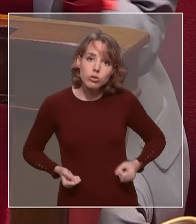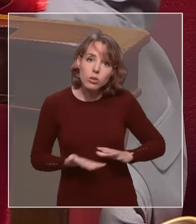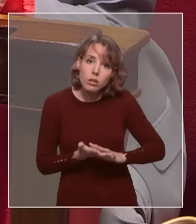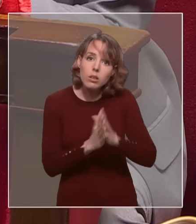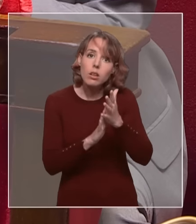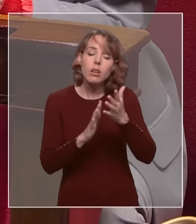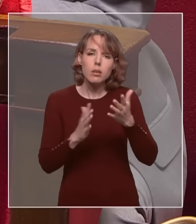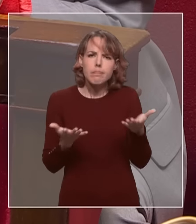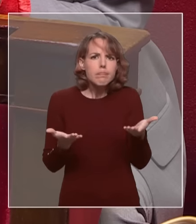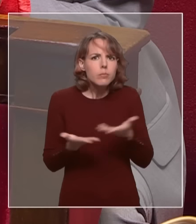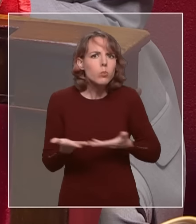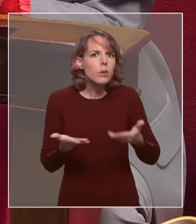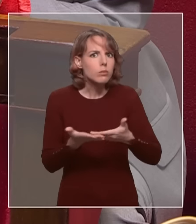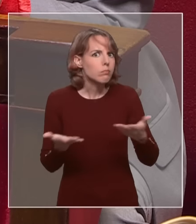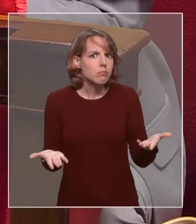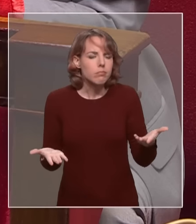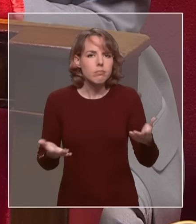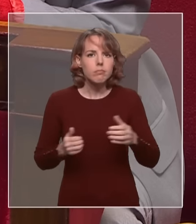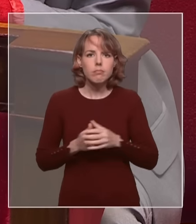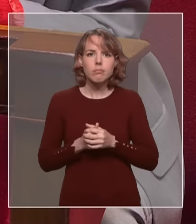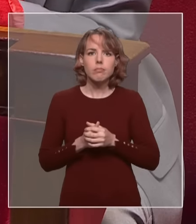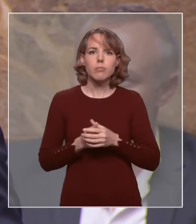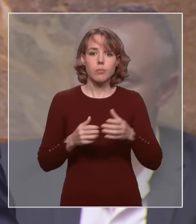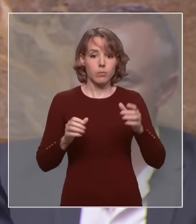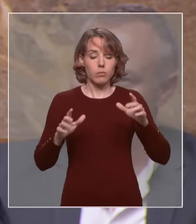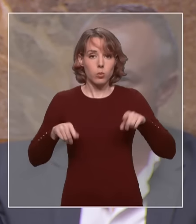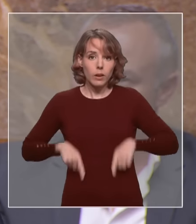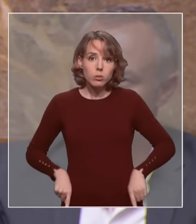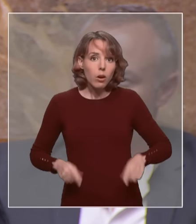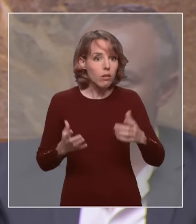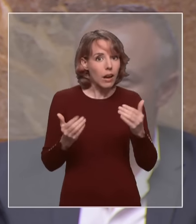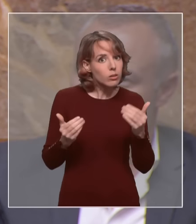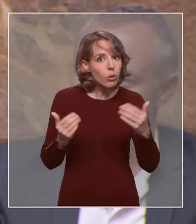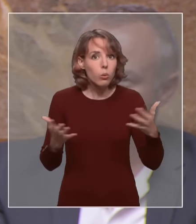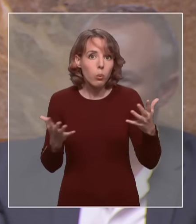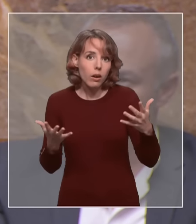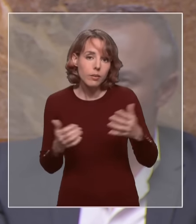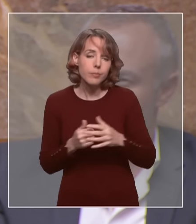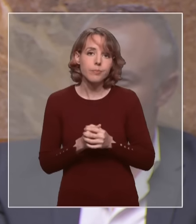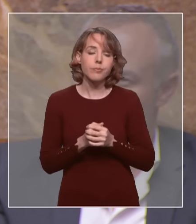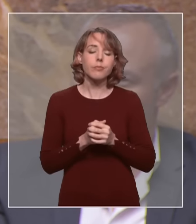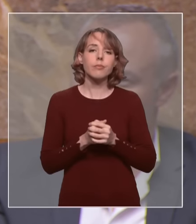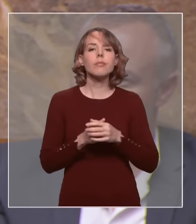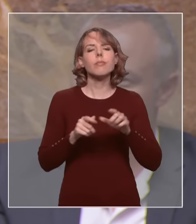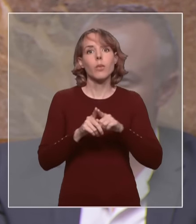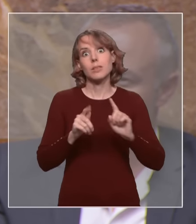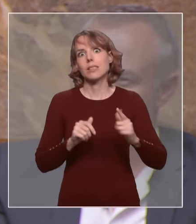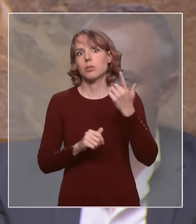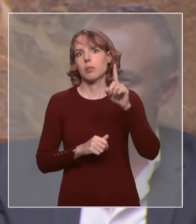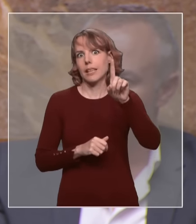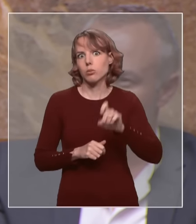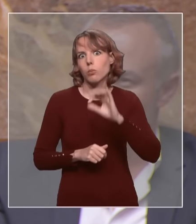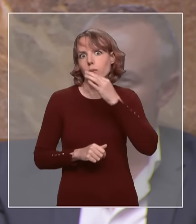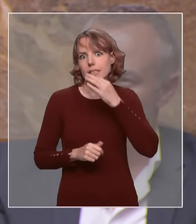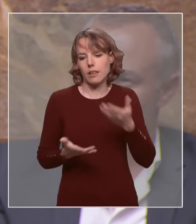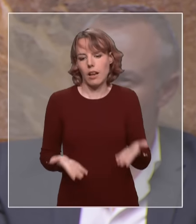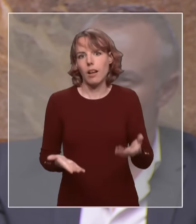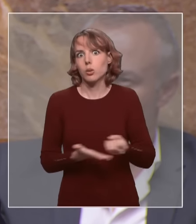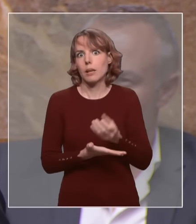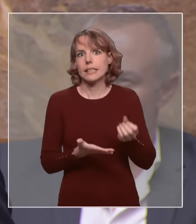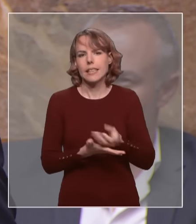qu'en est-il aujourd'hui et quelles sont les attentes du gouvernement sur ces négociations? Et je pousserai une deuxième question compte tenu de l'actualité, est-ce que le plein